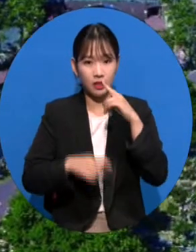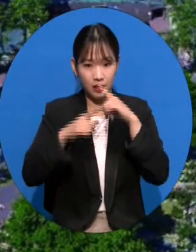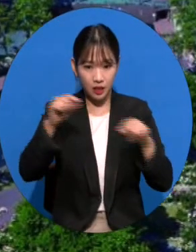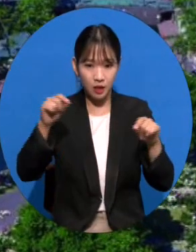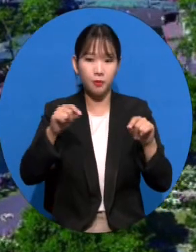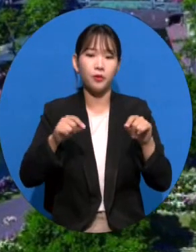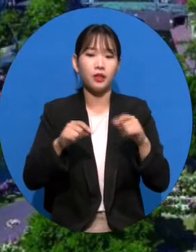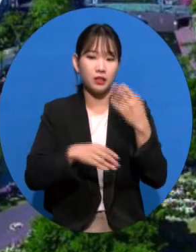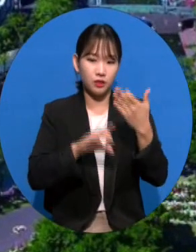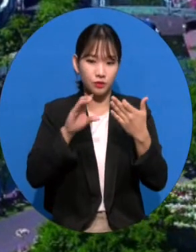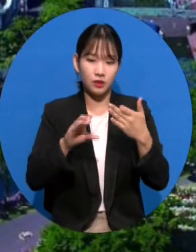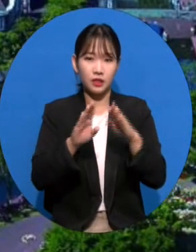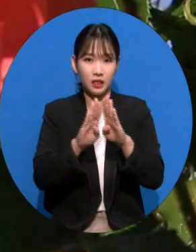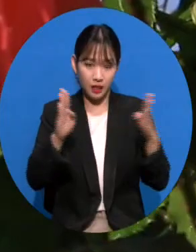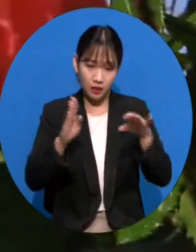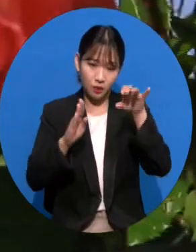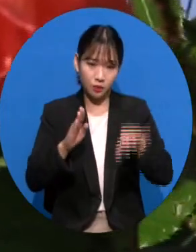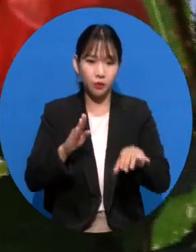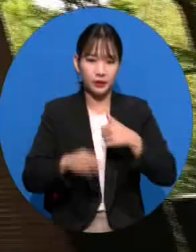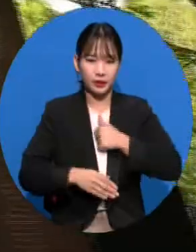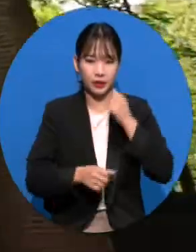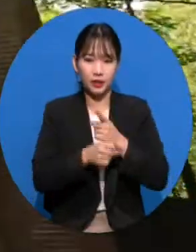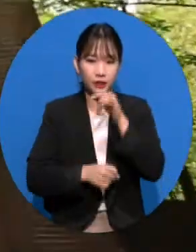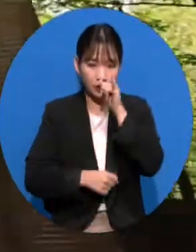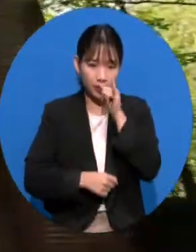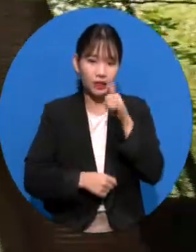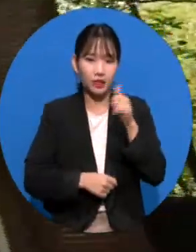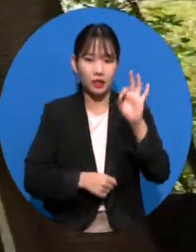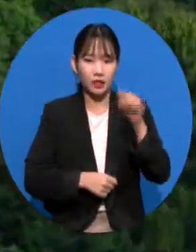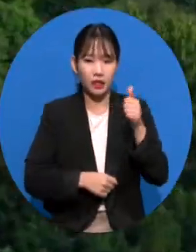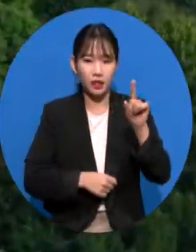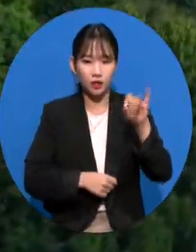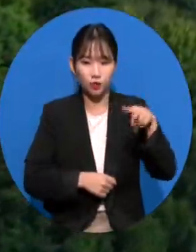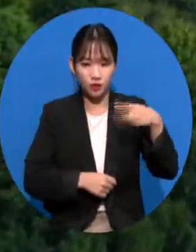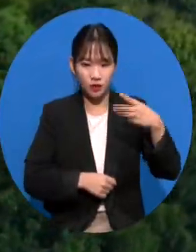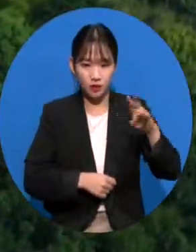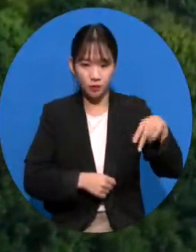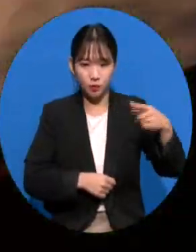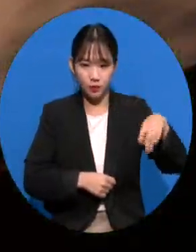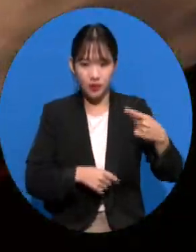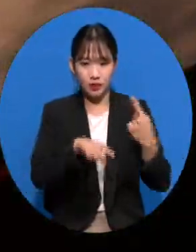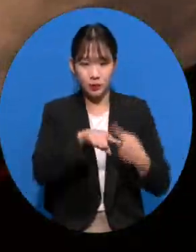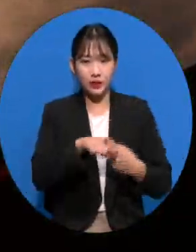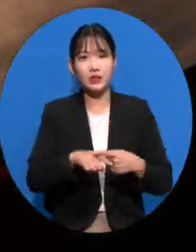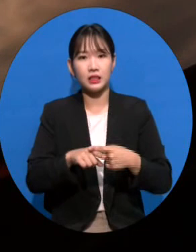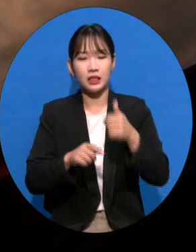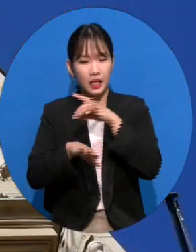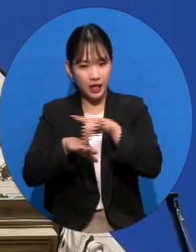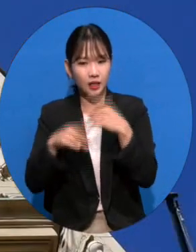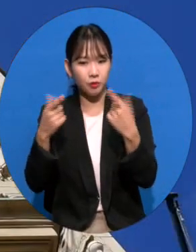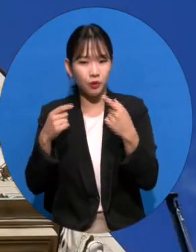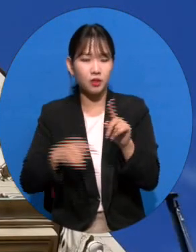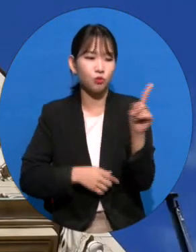19세기 개항장이었던 나가사키의 정체성을 간직한 하우스텐보스처럼 해남 솔라시도 유럽마을 테마파크도